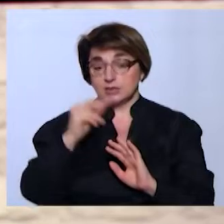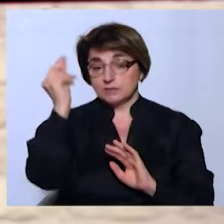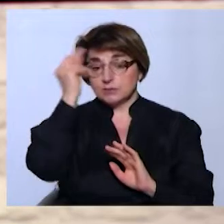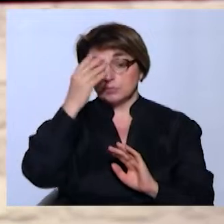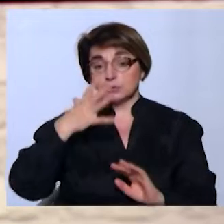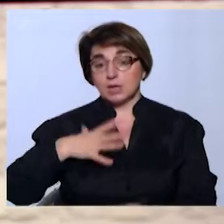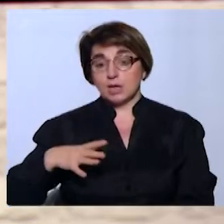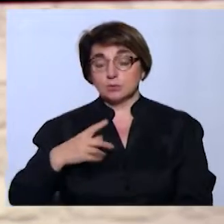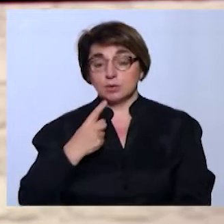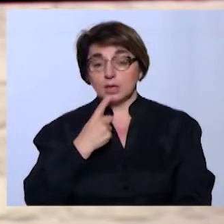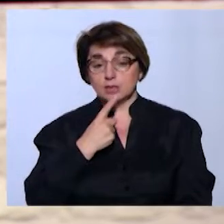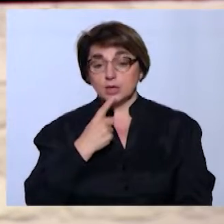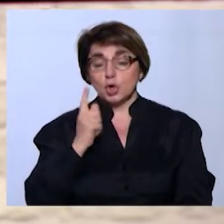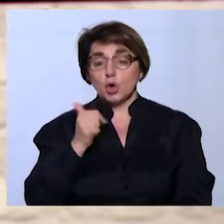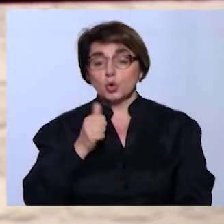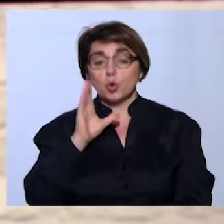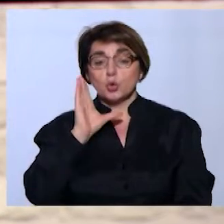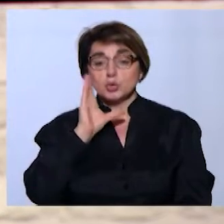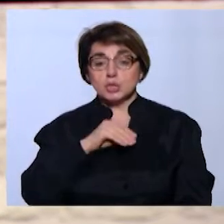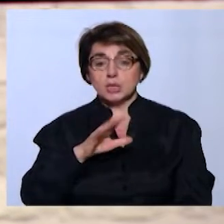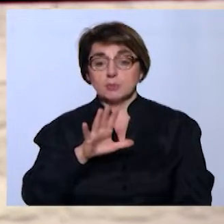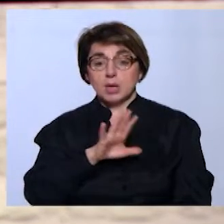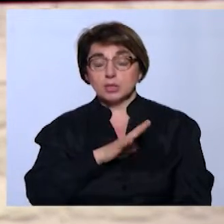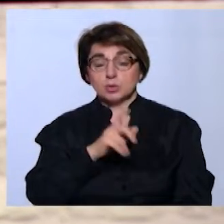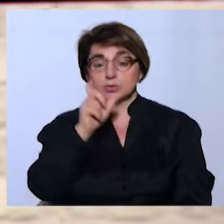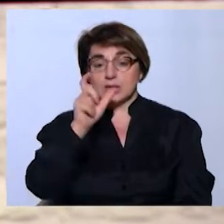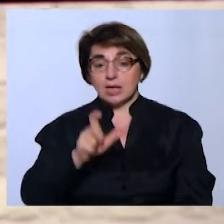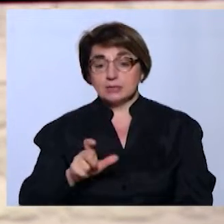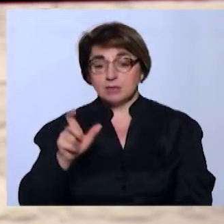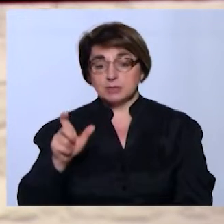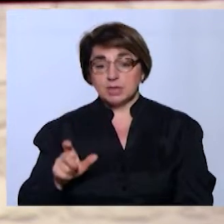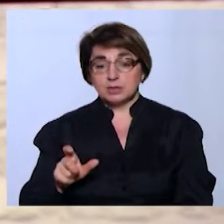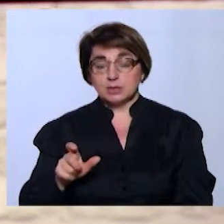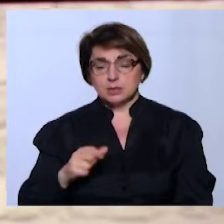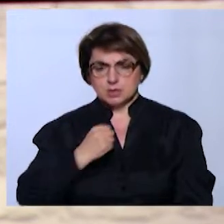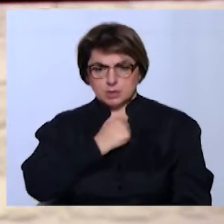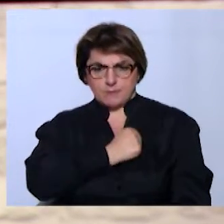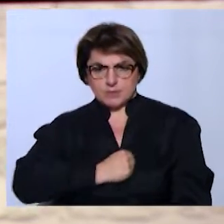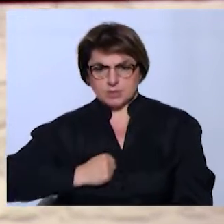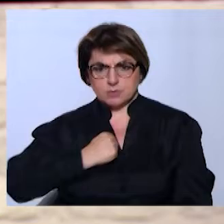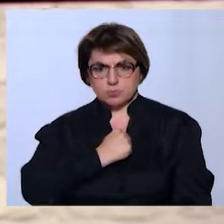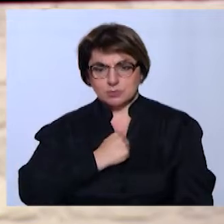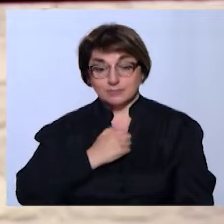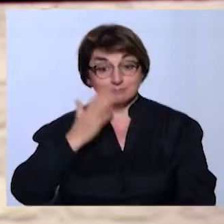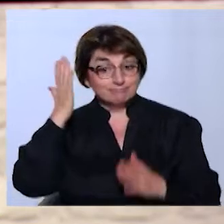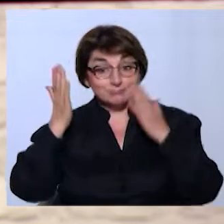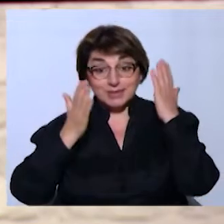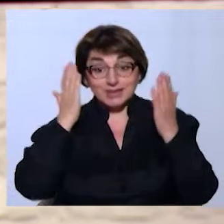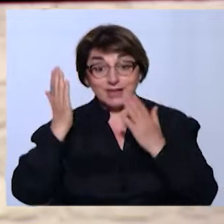ქართულ ენას. როგორი შეიძლება ბავშვებო იყოს ადამიანი? გაბრაზებული,